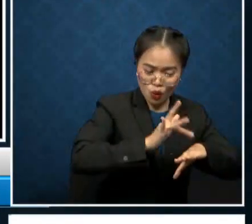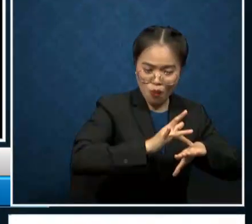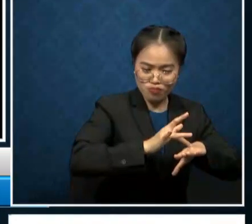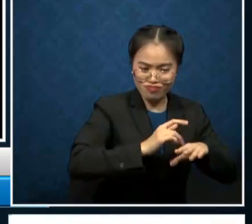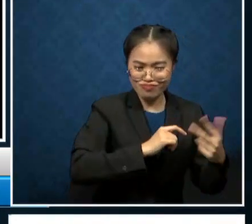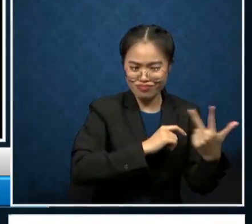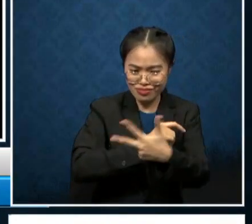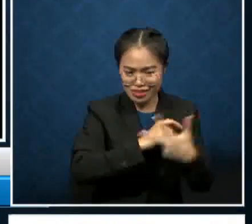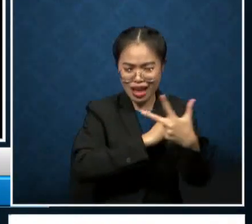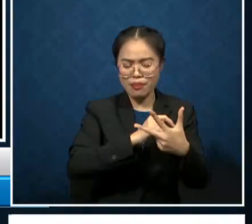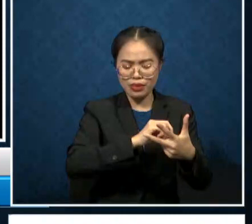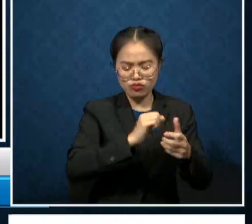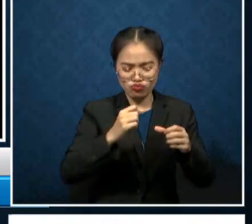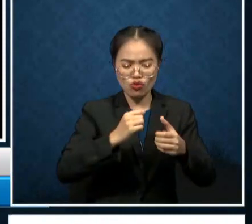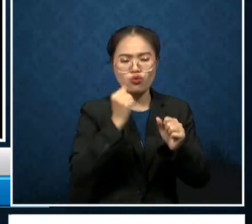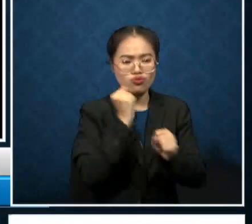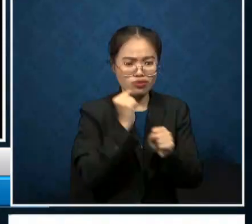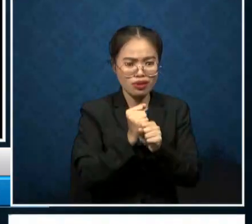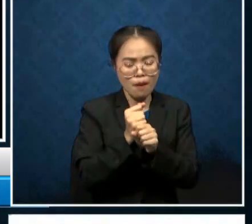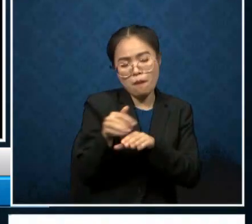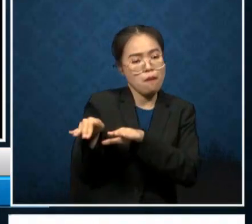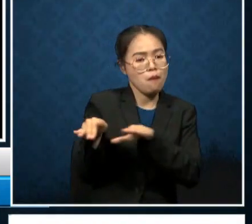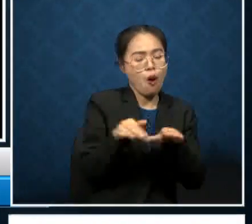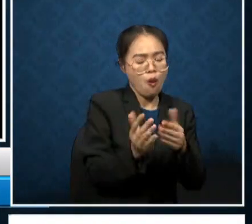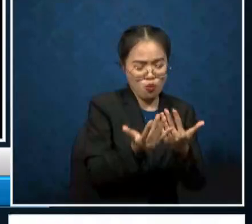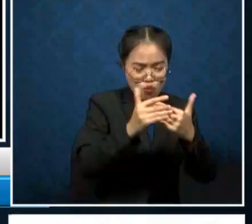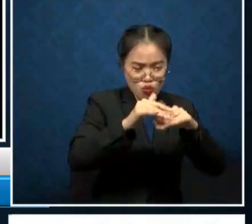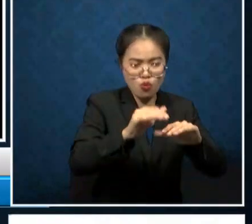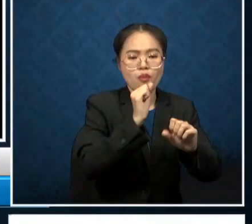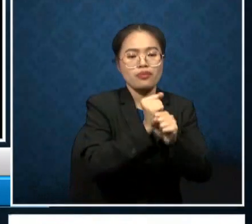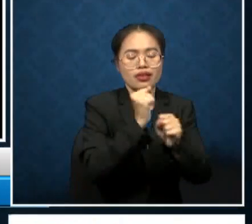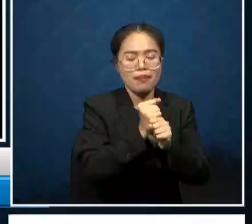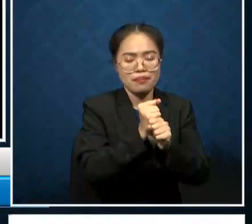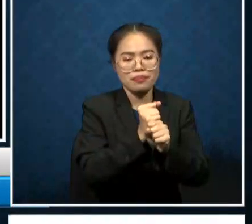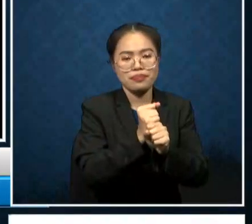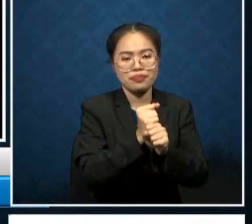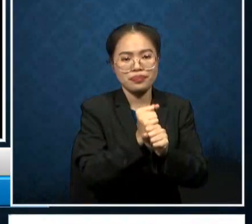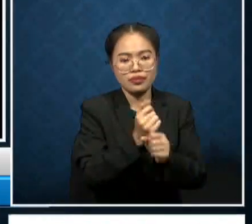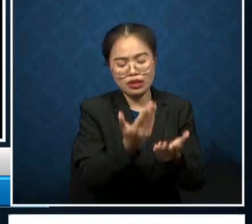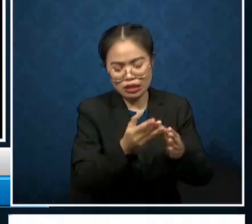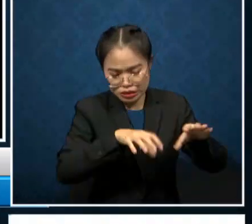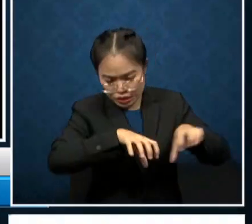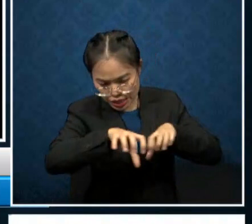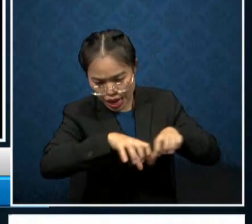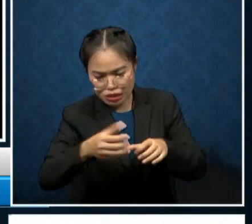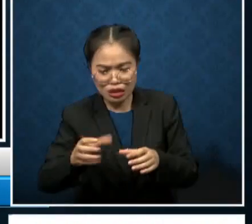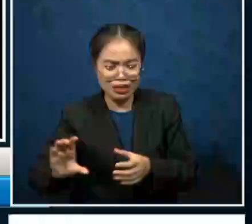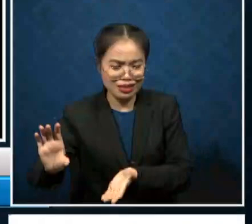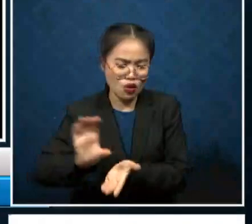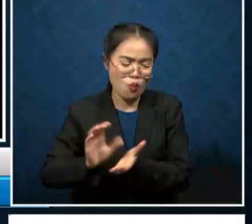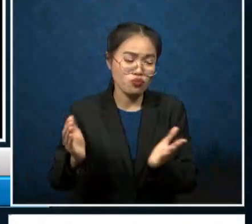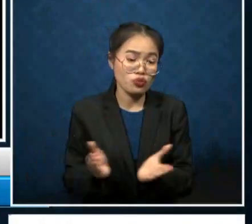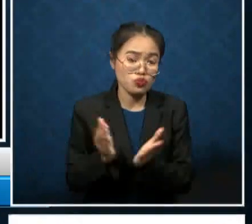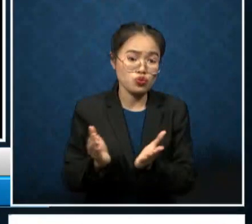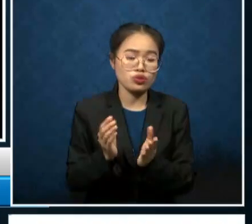ต้องขับเคลื่อนไปพร้อมๆกันโดยมีการบูรณาการหน่วยงานในการขับเคลื่อนอย่างเป็นเอกภาพทั้งการบริหารและการสำมโงมา